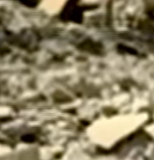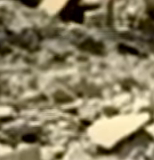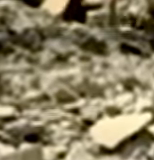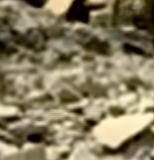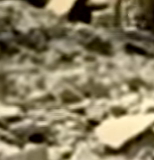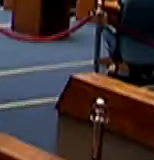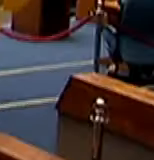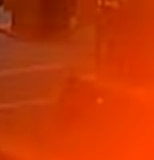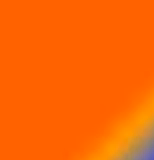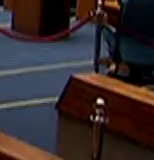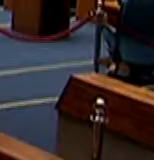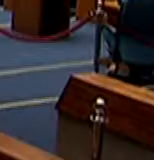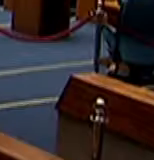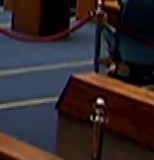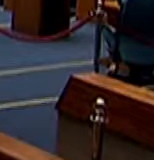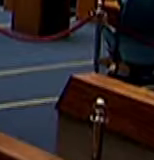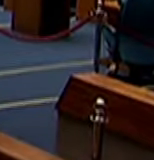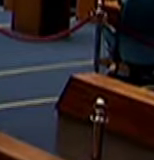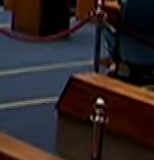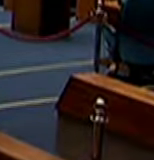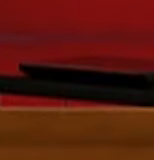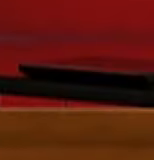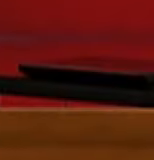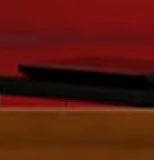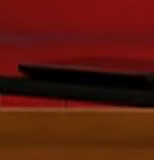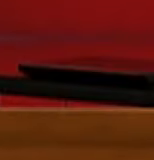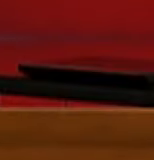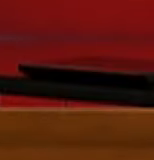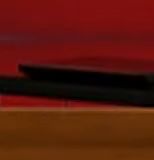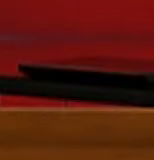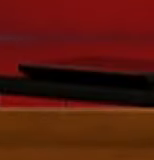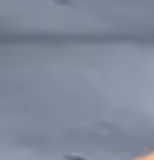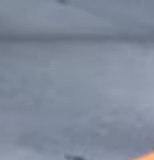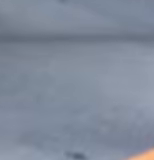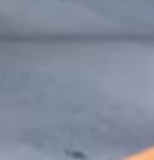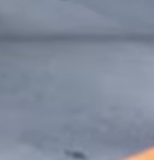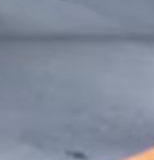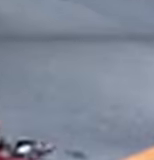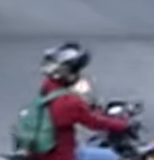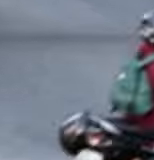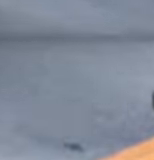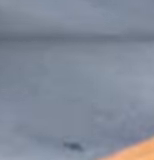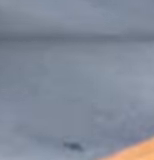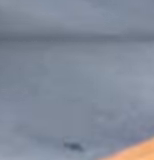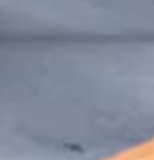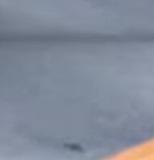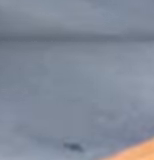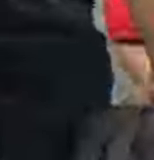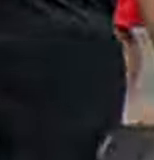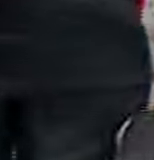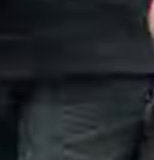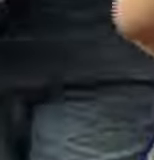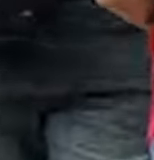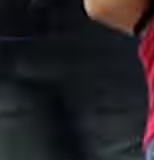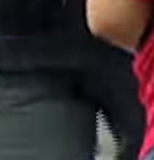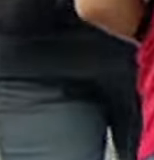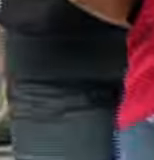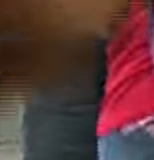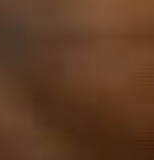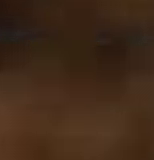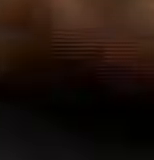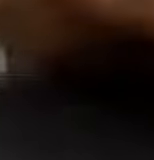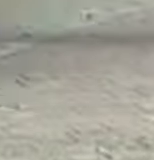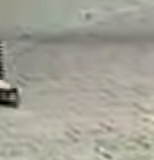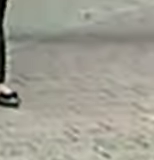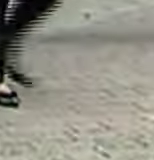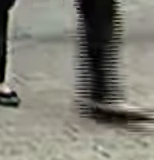SWS. Sa gitna ng mainit na usapin tungkol sa charter change, mga Pilipino matabang pa rin daw